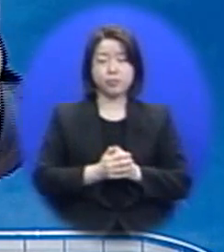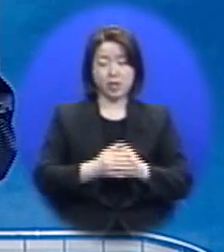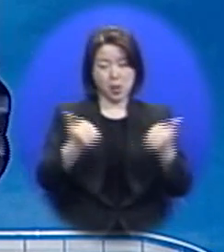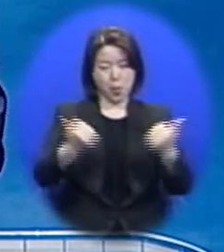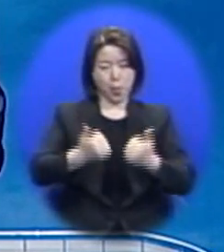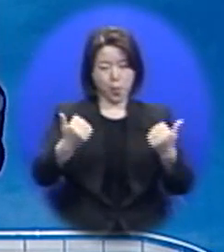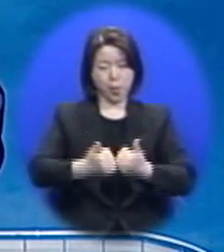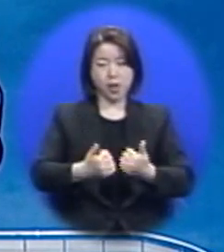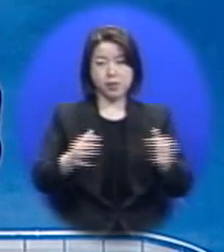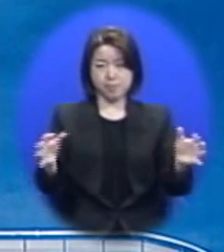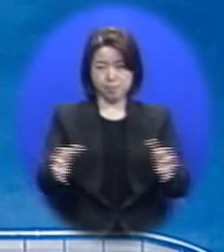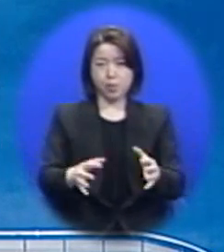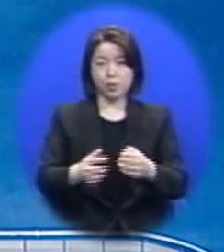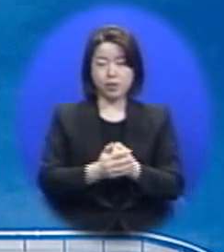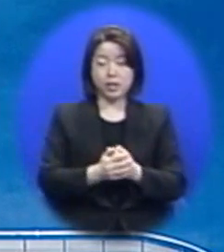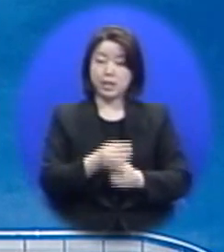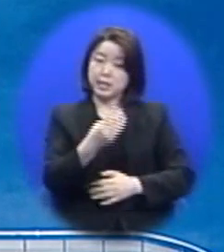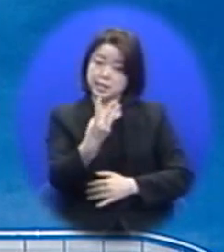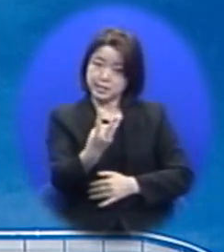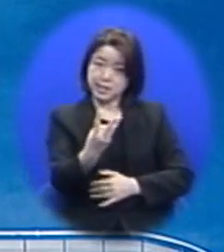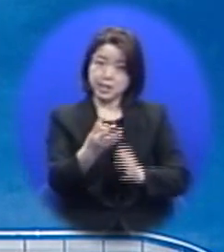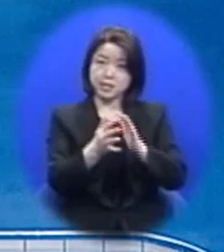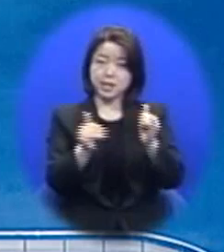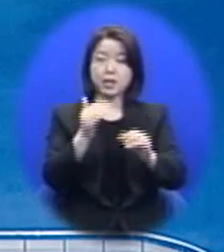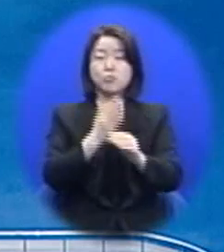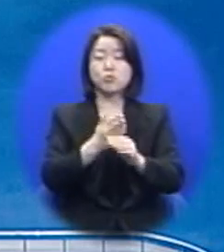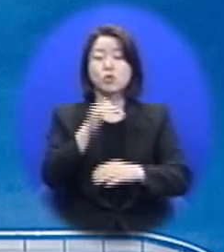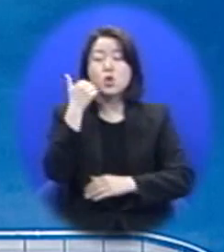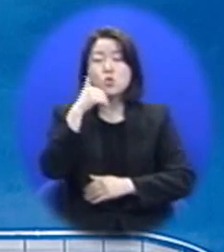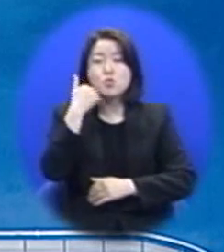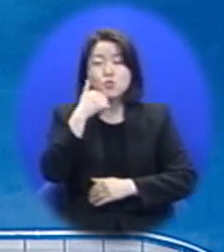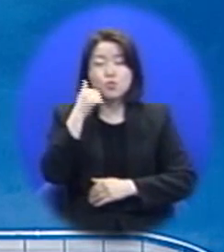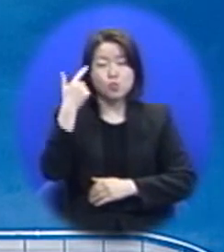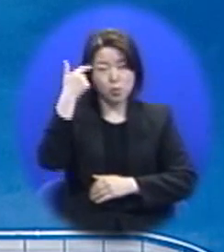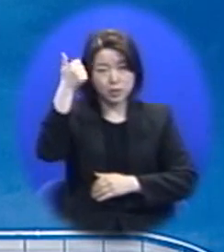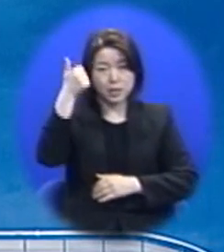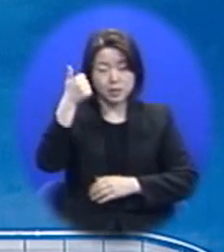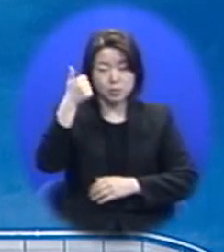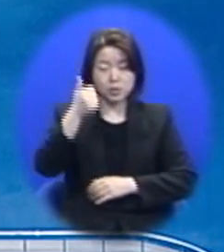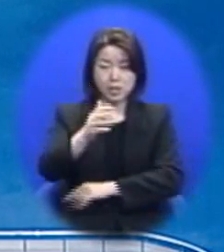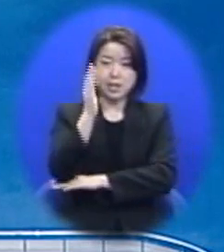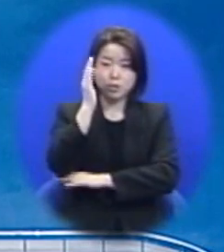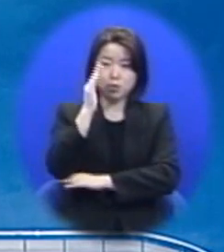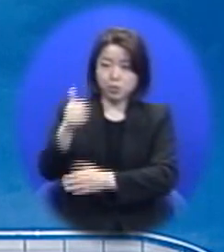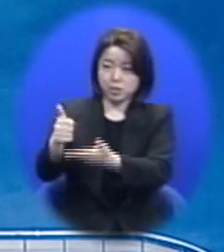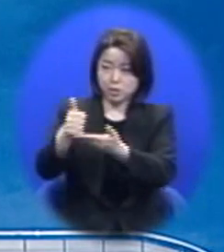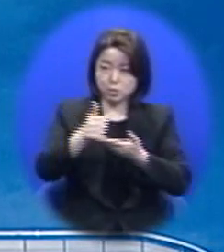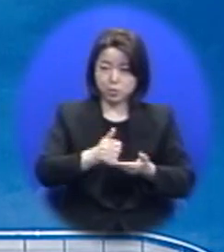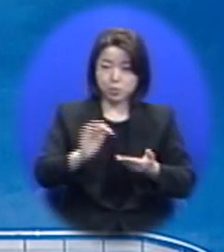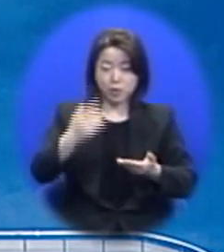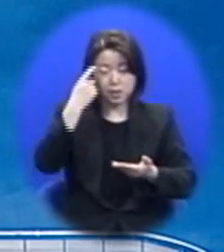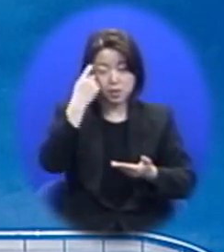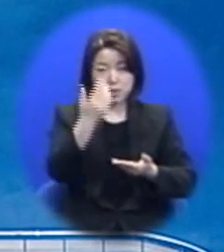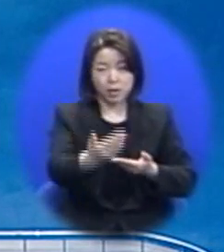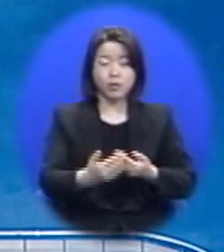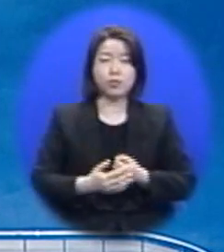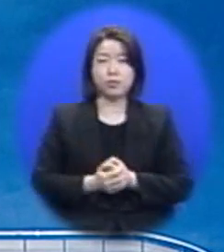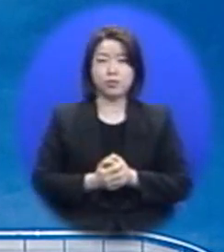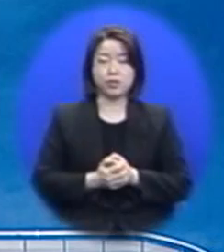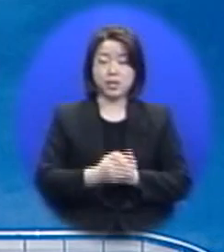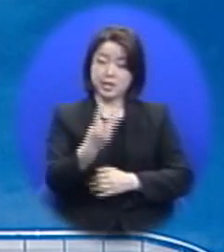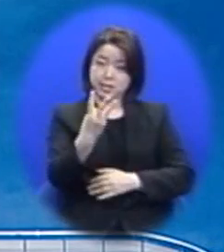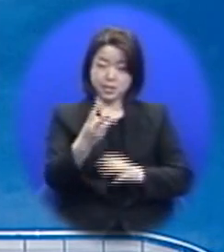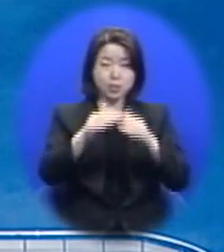회의를 모였습니다. 우리 세 분 중에 어떤 분을 우리가 설교자로 초청을 해야 되겠습니까? 세 분